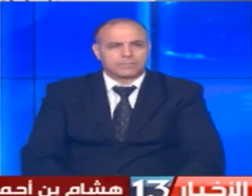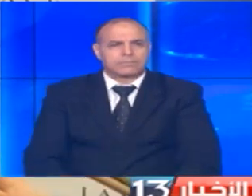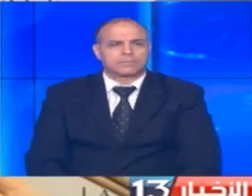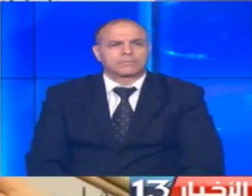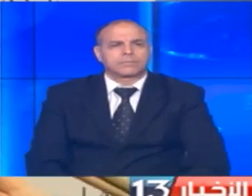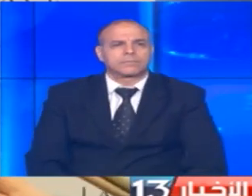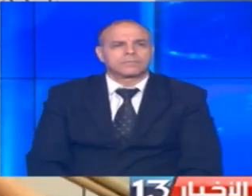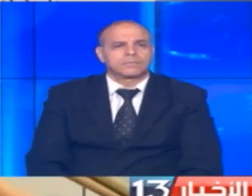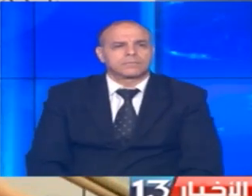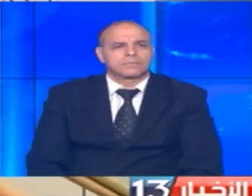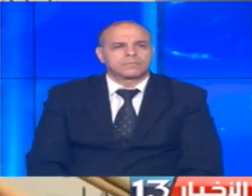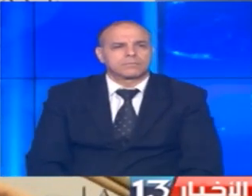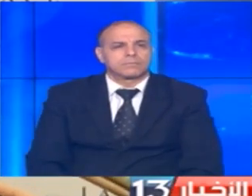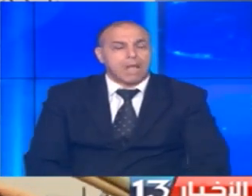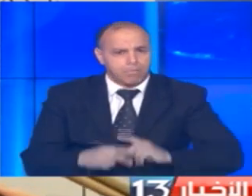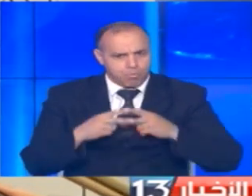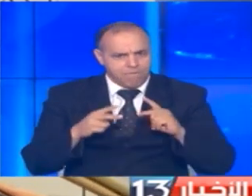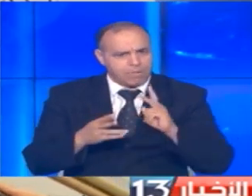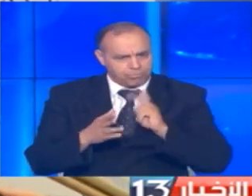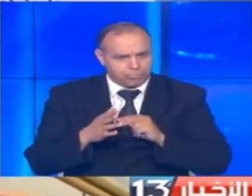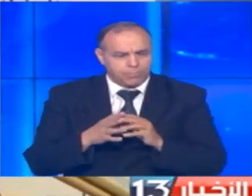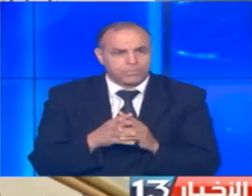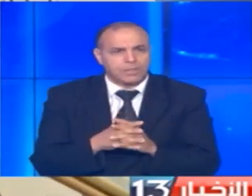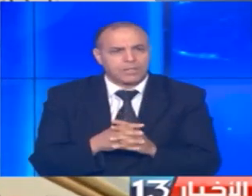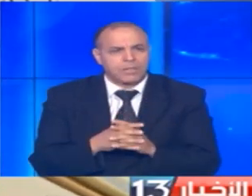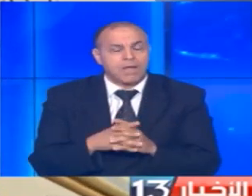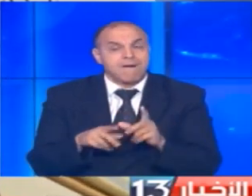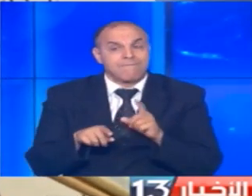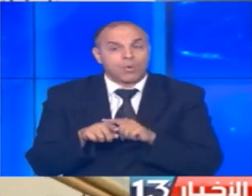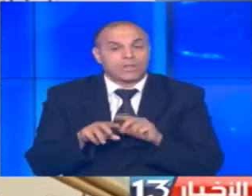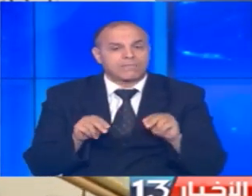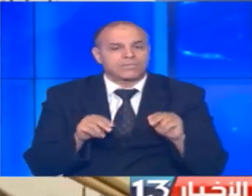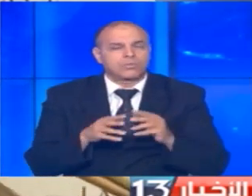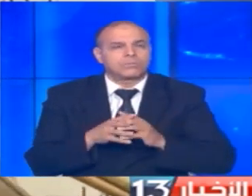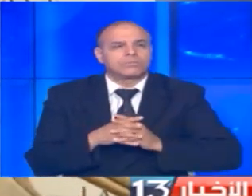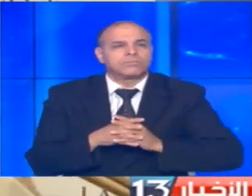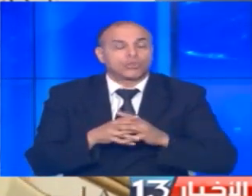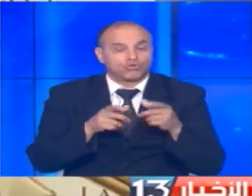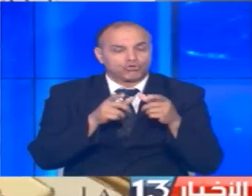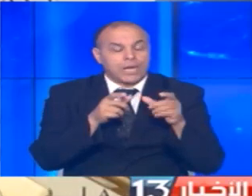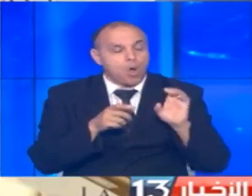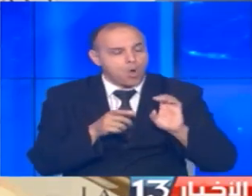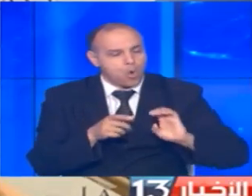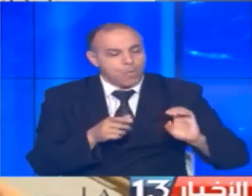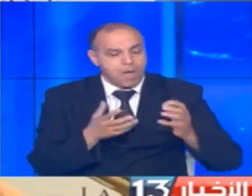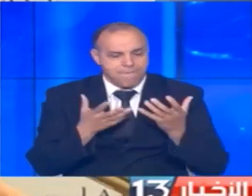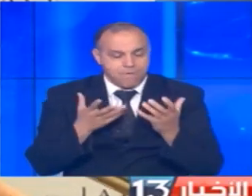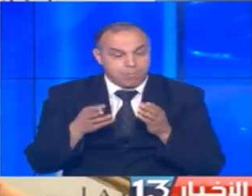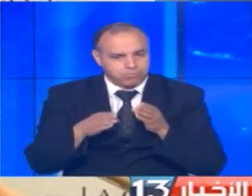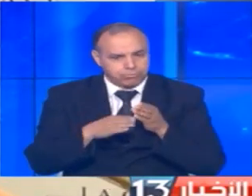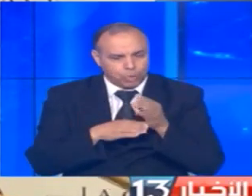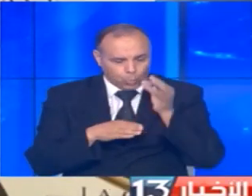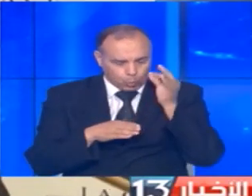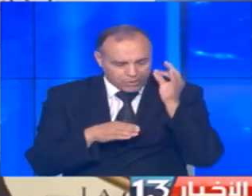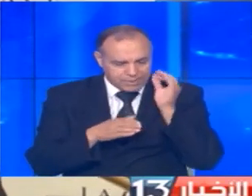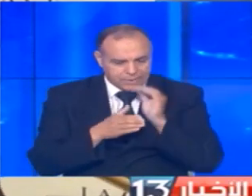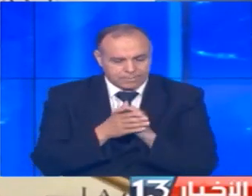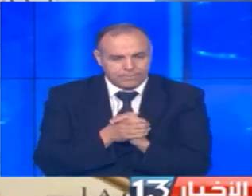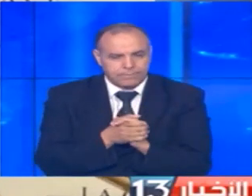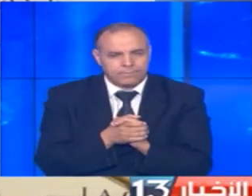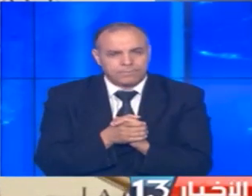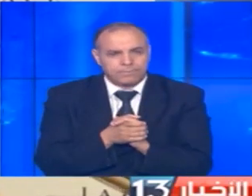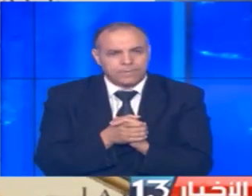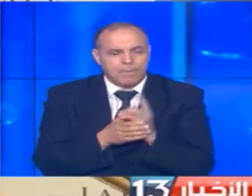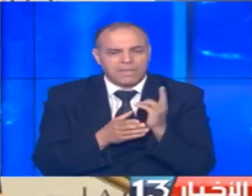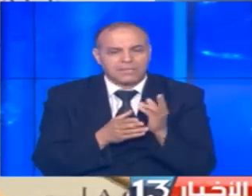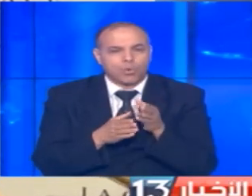هل معناتها الاكور هذايا، في نفس الوقت الشركة الأوروبية اللي تحب تدخل لتونس ما